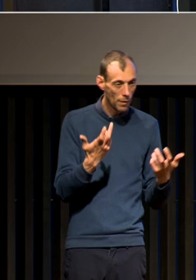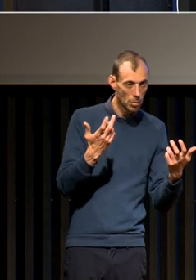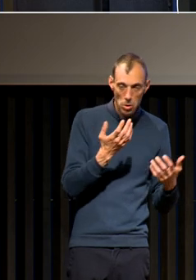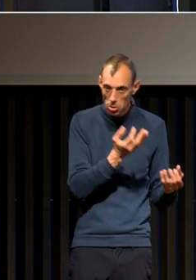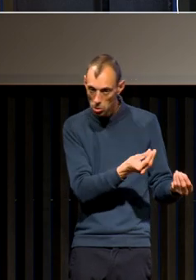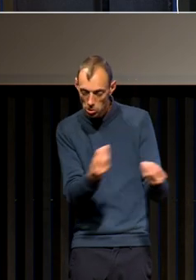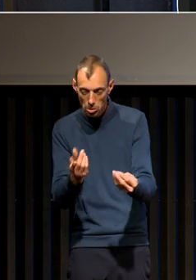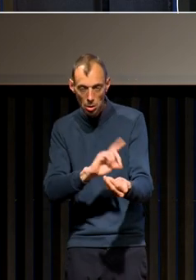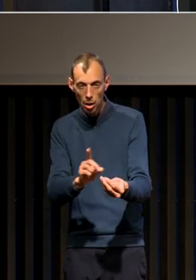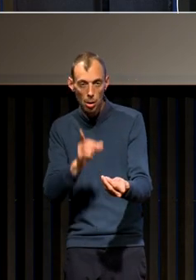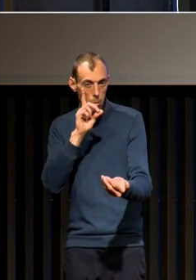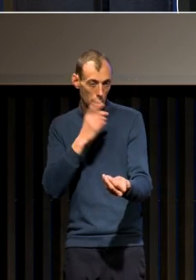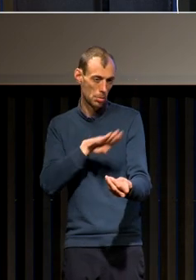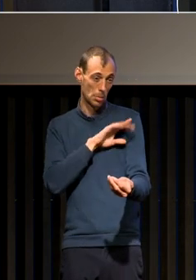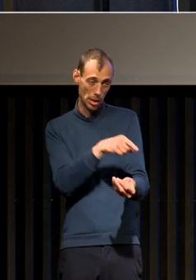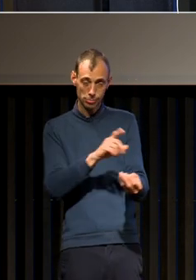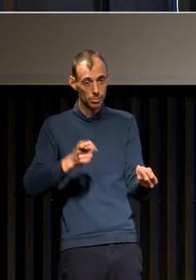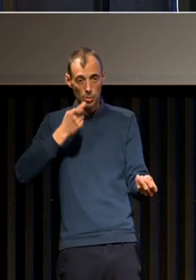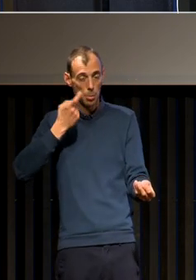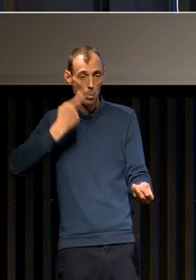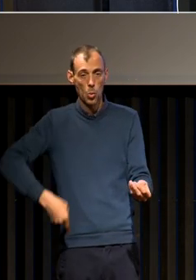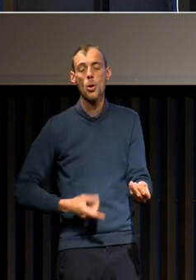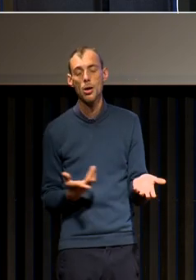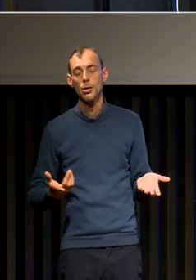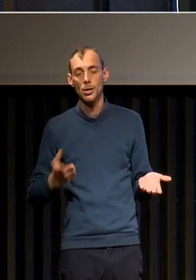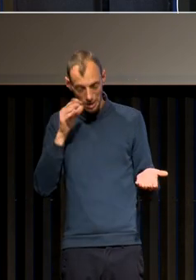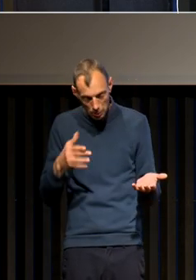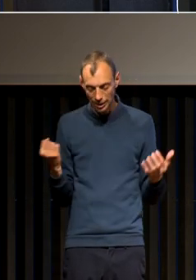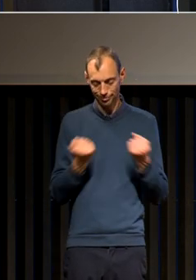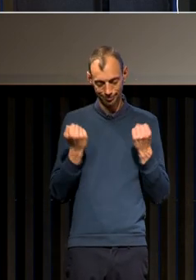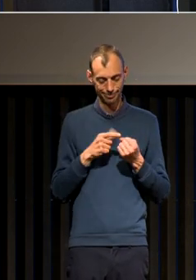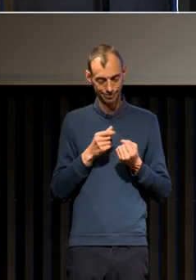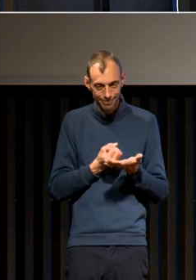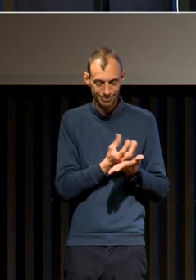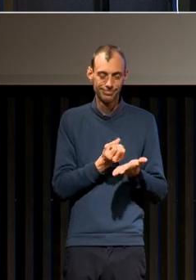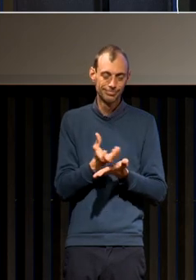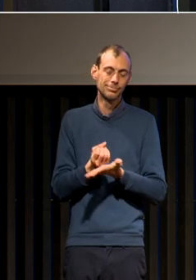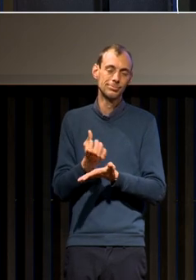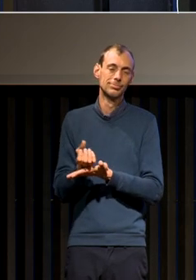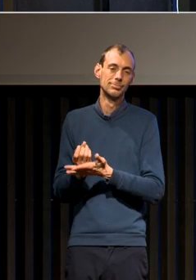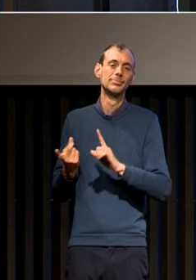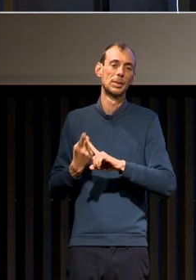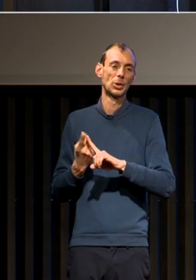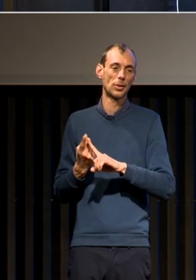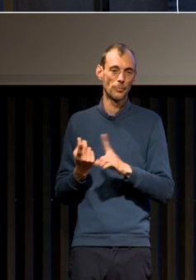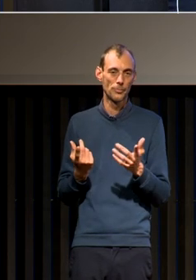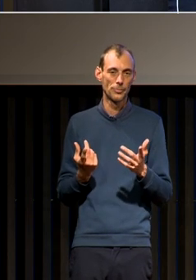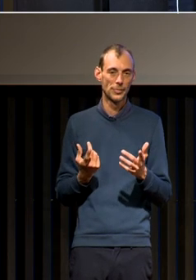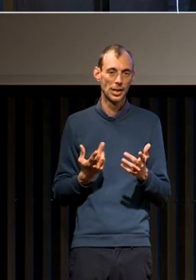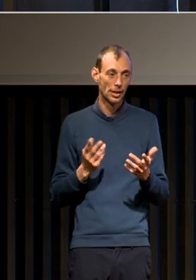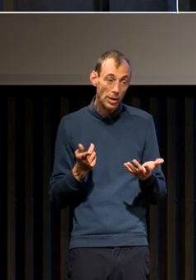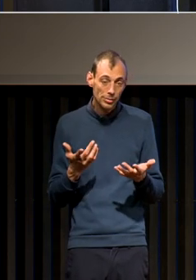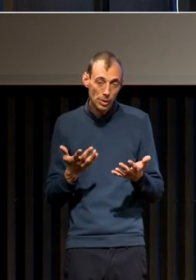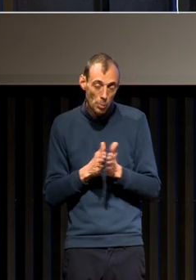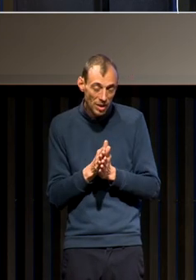campagnes de communication et d'information. Et non pas de la rémunération. Bon, ça, on pourra en discuter.